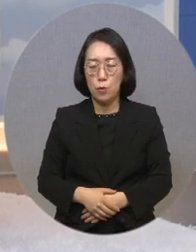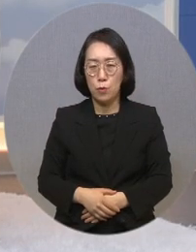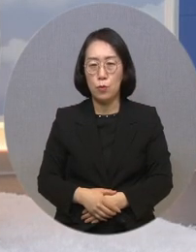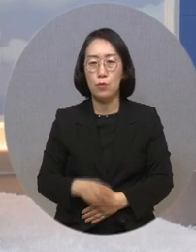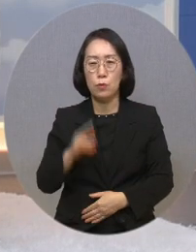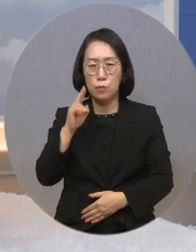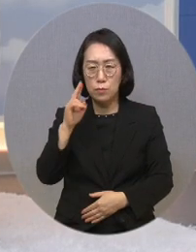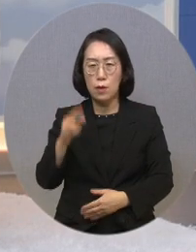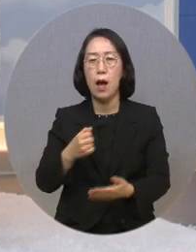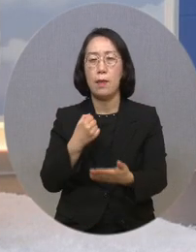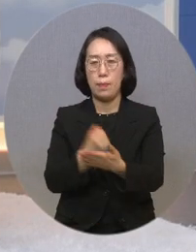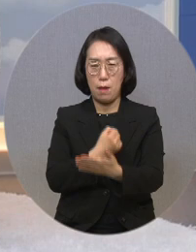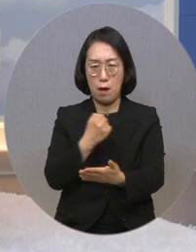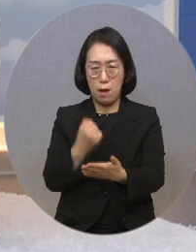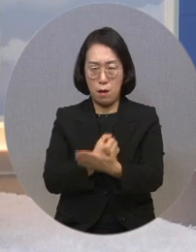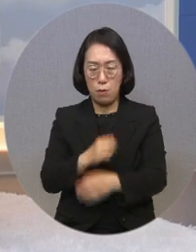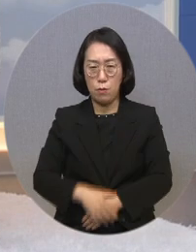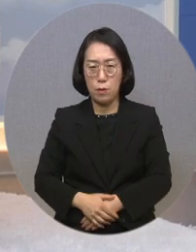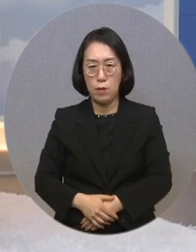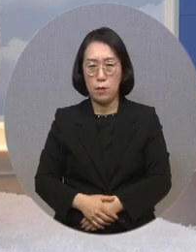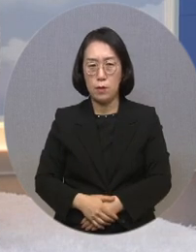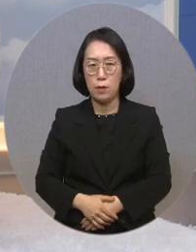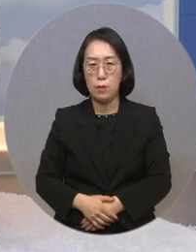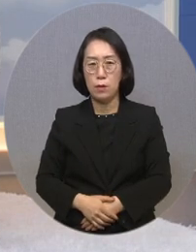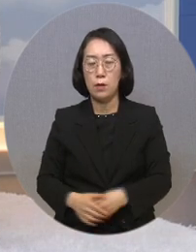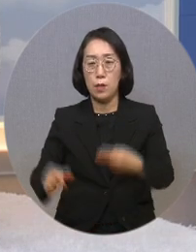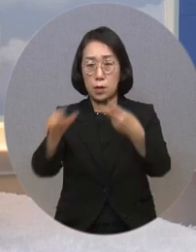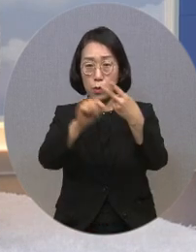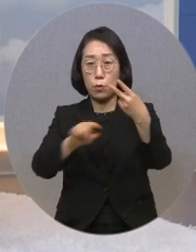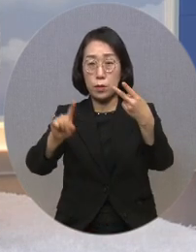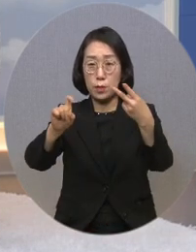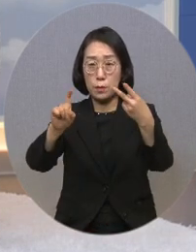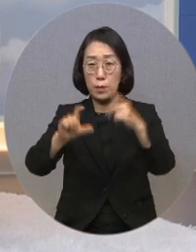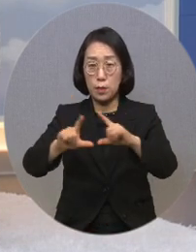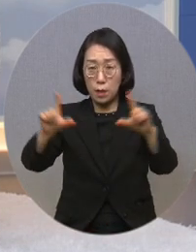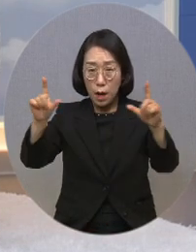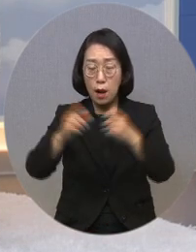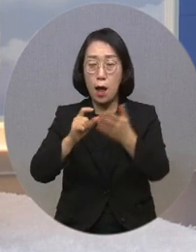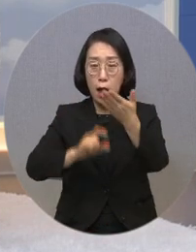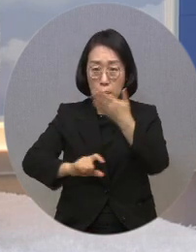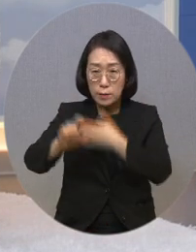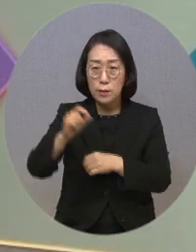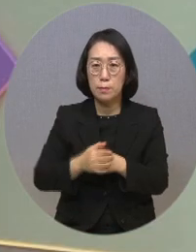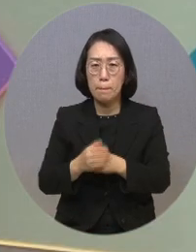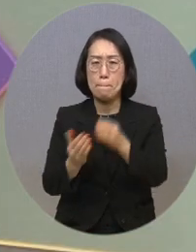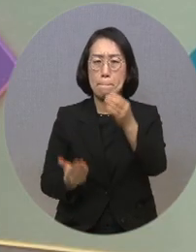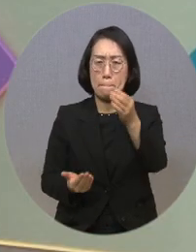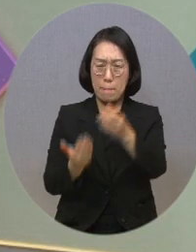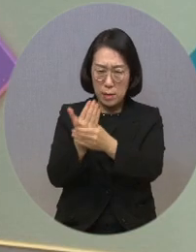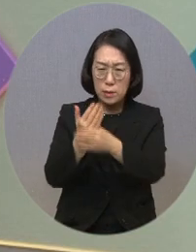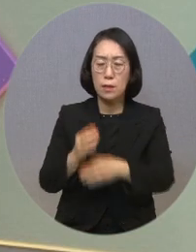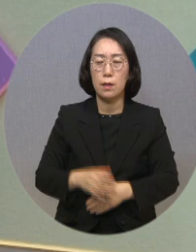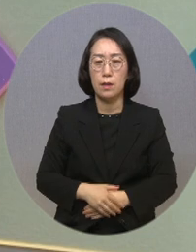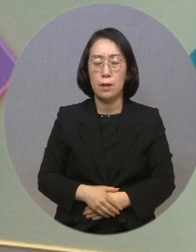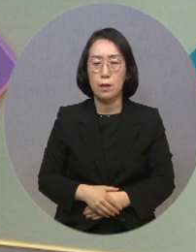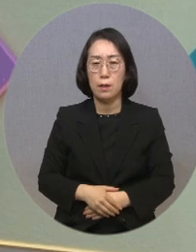안타까운 사고인데요. 지난 2월 11일 날 오전에 사고가 발생을 했고 예. 저희가 그날 오전